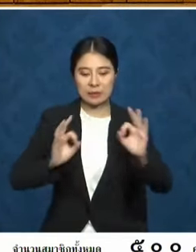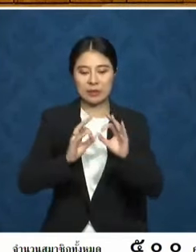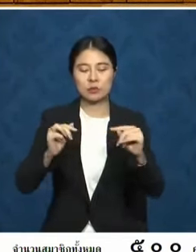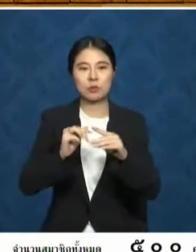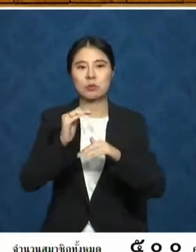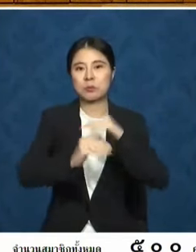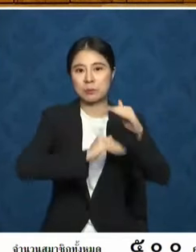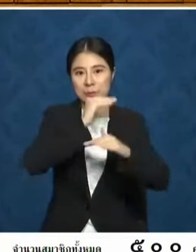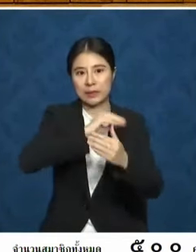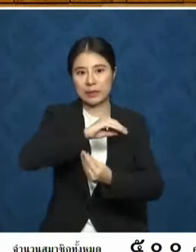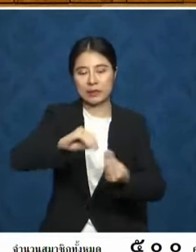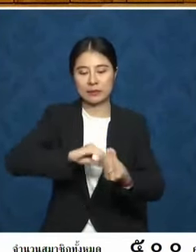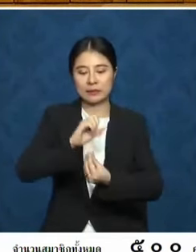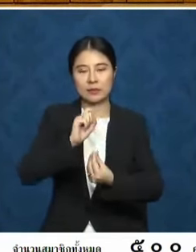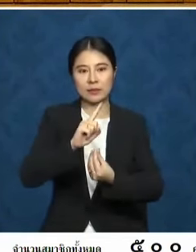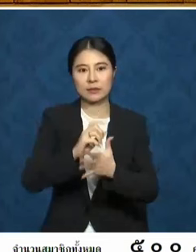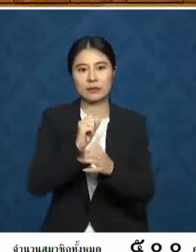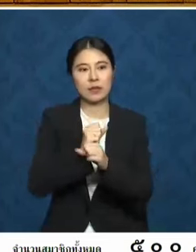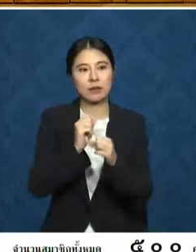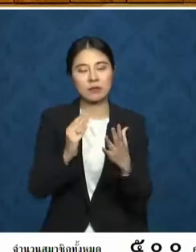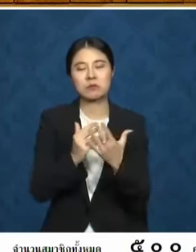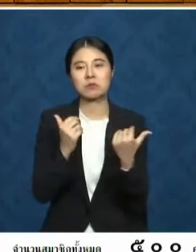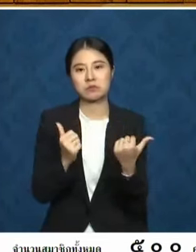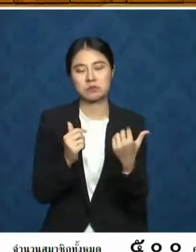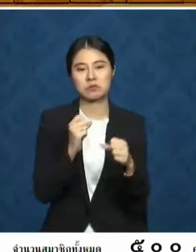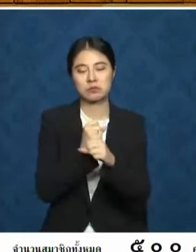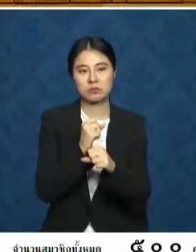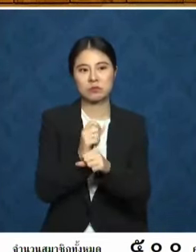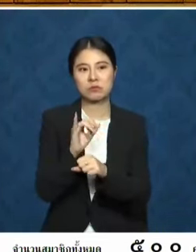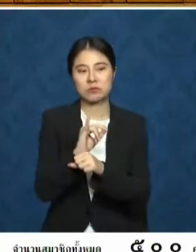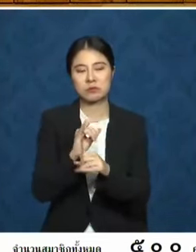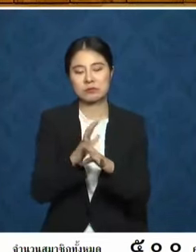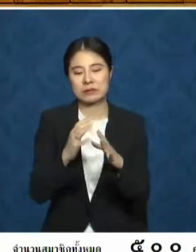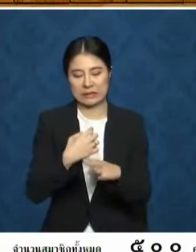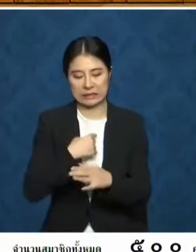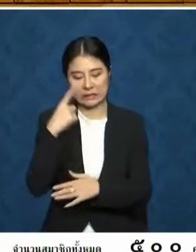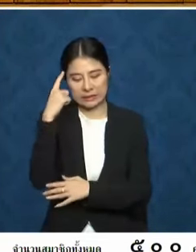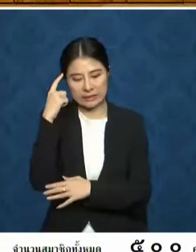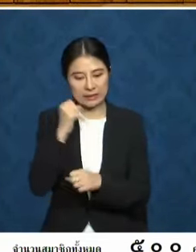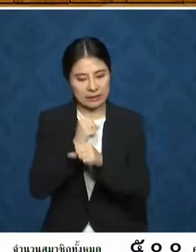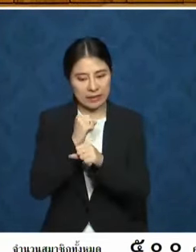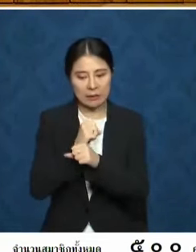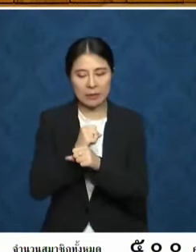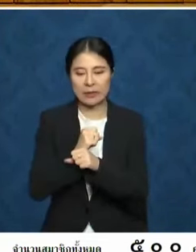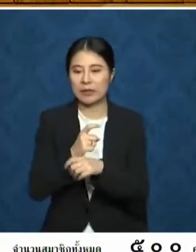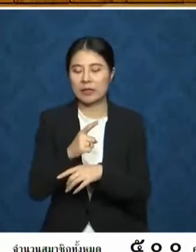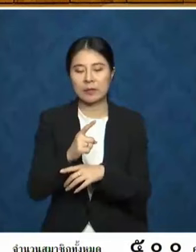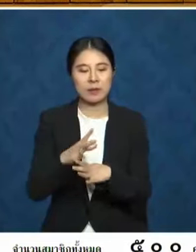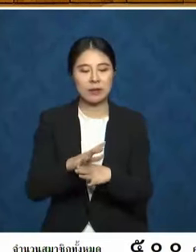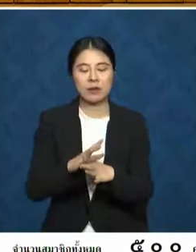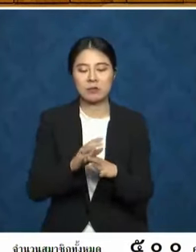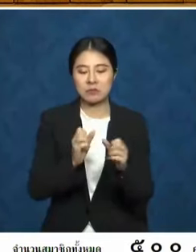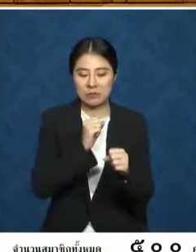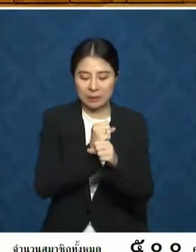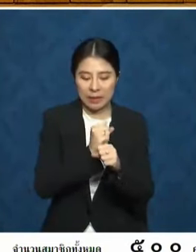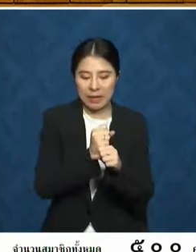ในการกับเคื่อนเศรษฐกิของประเทศดันั้เราถึงจากที่ทจะทำตรงนี้ให้เป็รูปธรรมมากขึ้นแล้วก